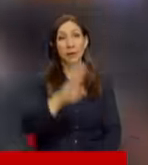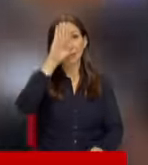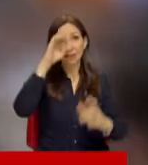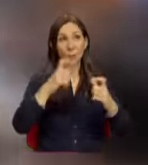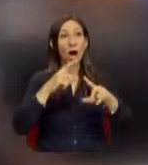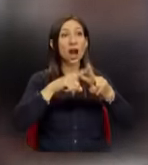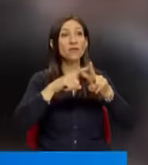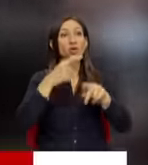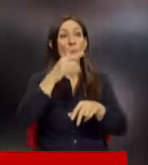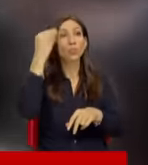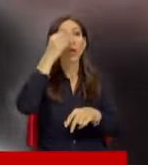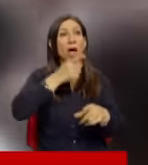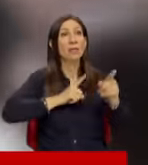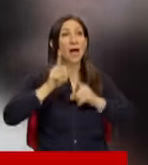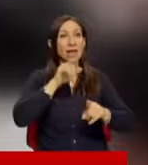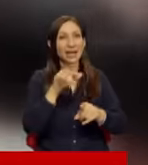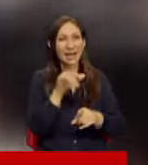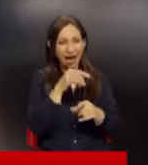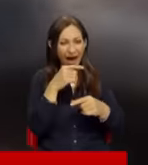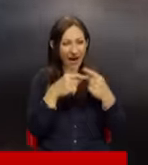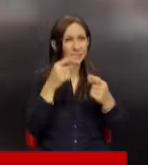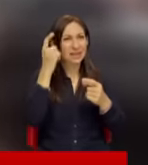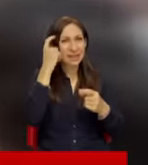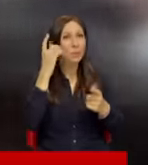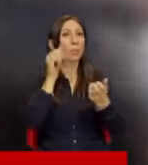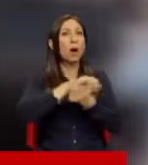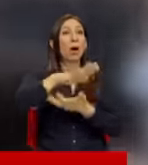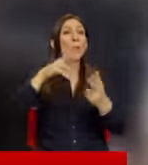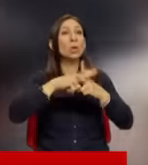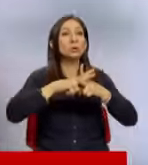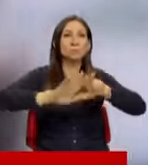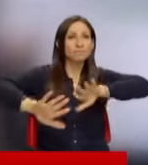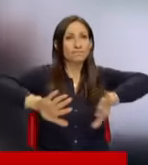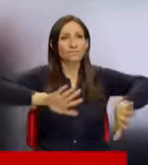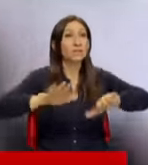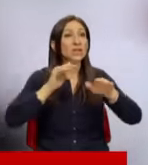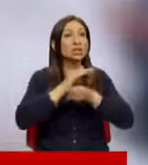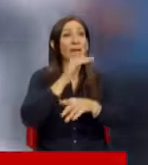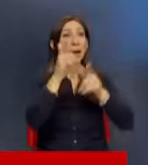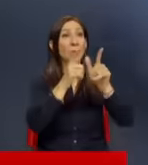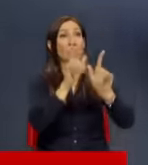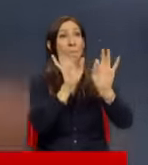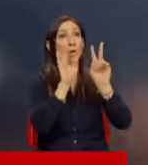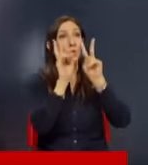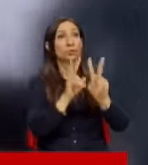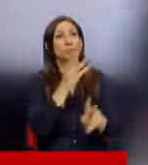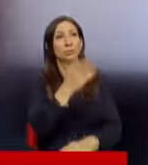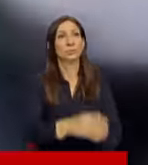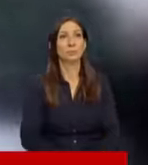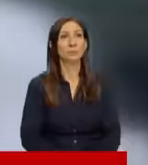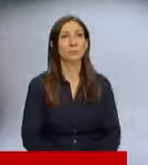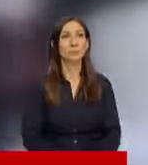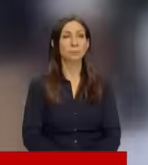İstanbul Arnavutköy'de muhtar adaylarının yakınları kavga etti. Tarafları polis ayırdı. Yaşananlar kameraya böyle yansıdı.